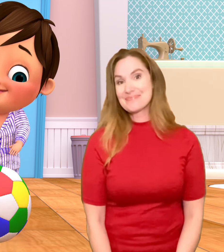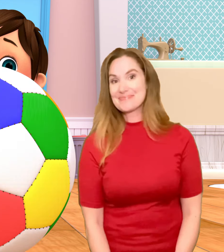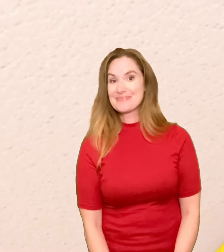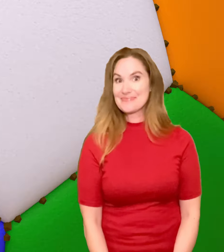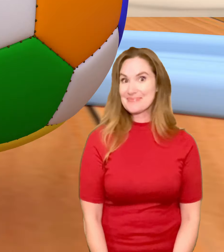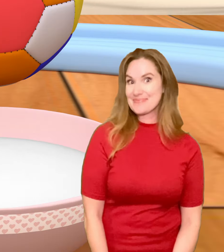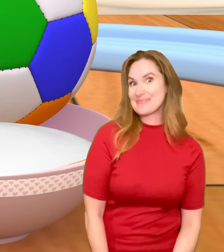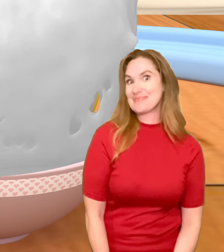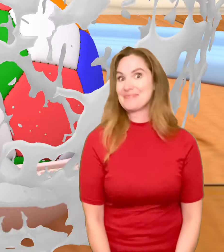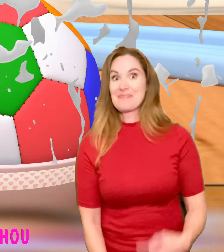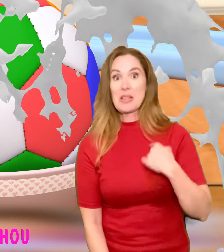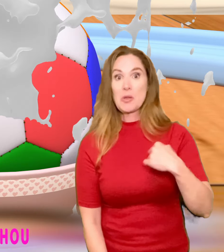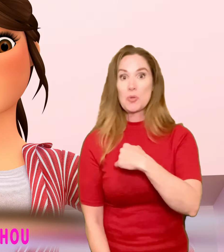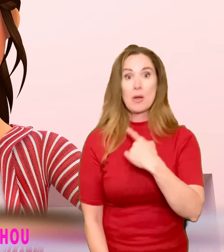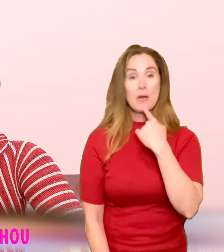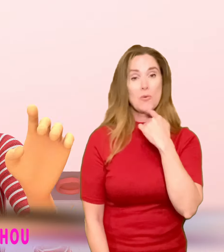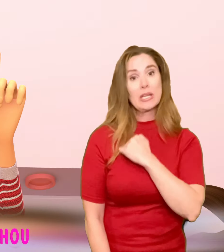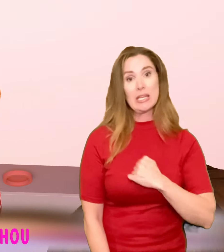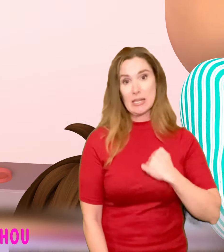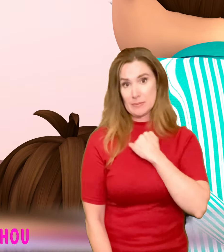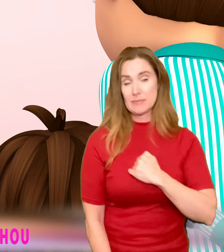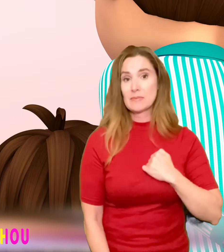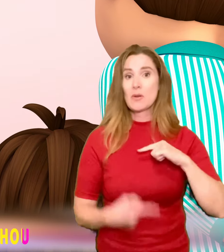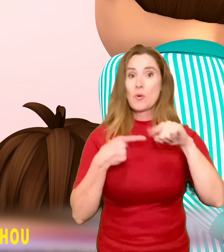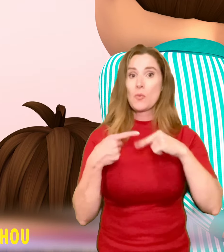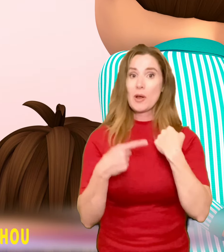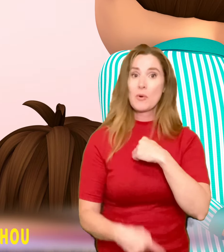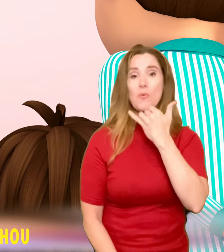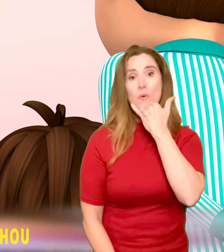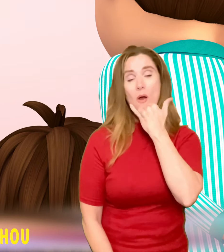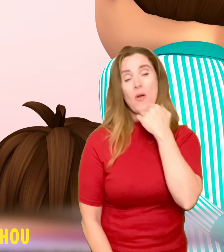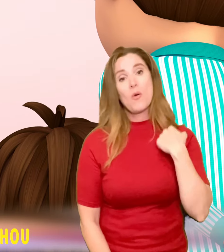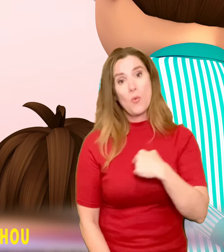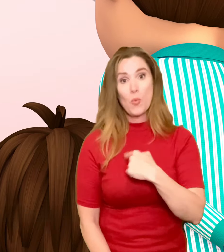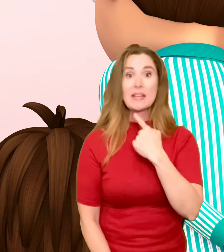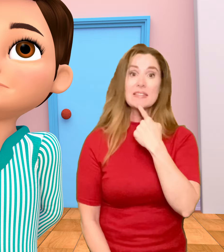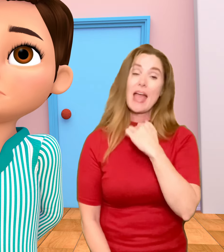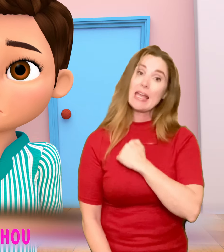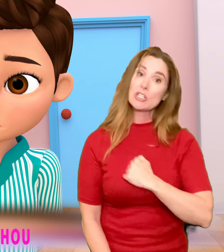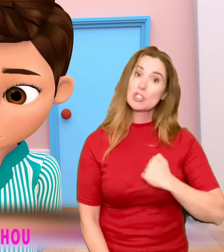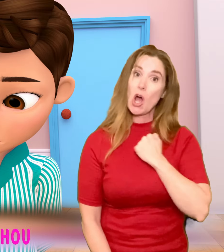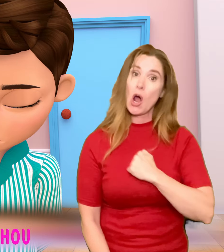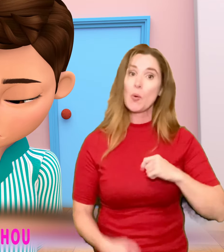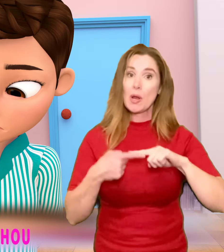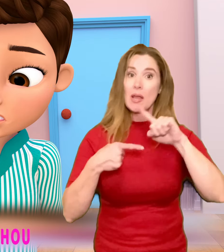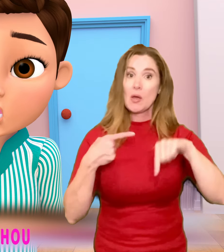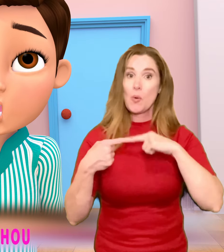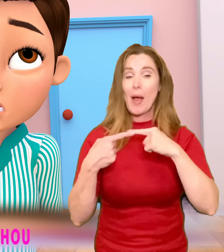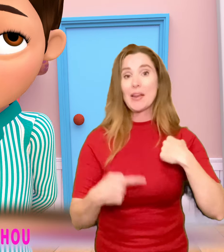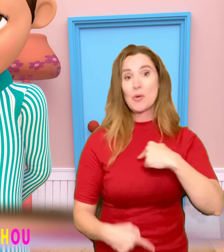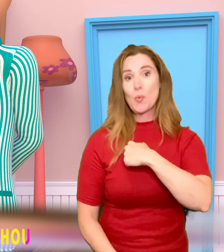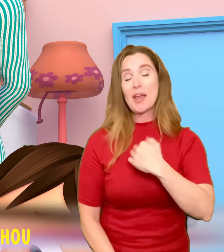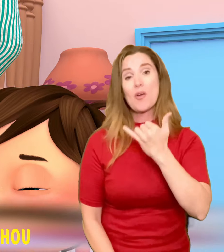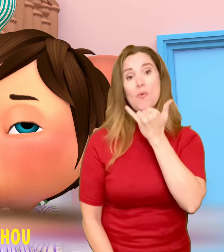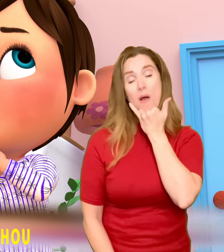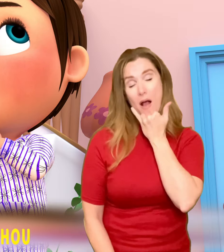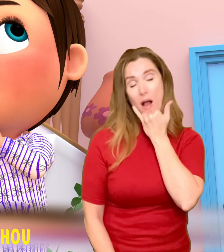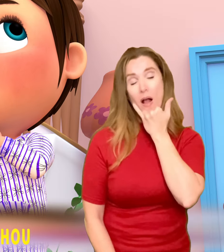ましょう間違ったら謝り間違ったら謝り